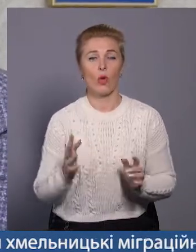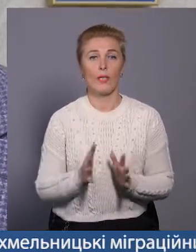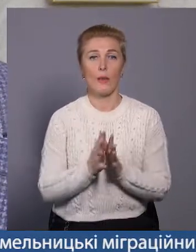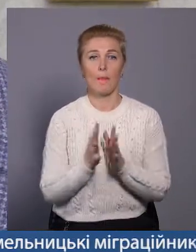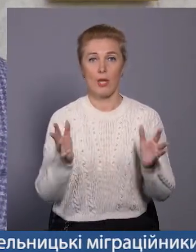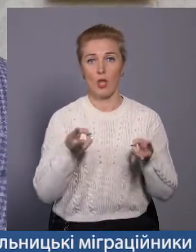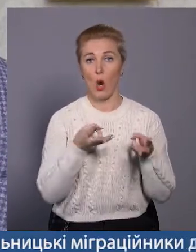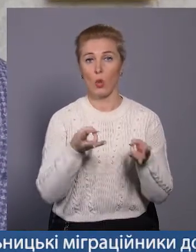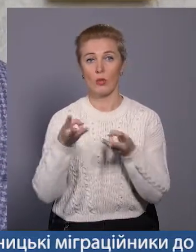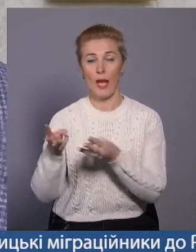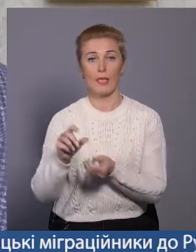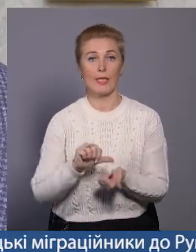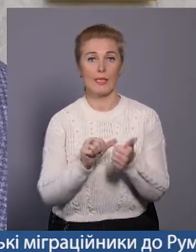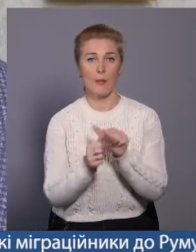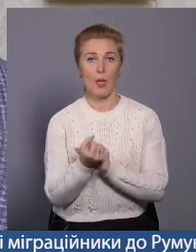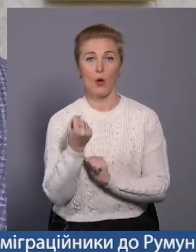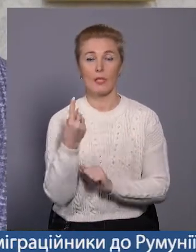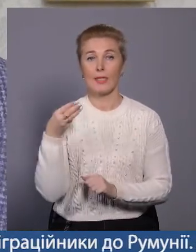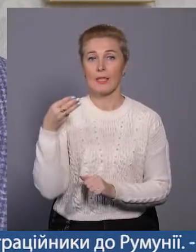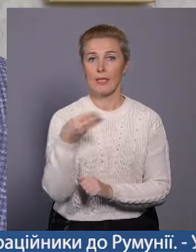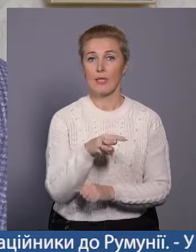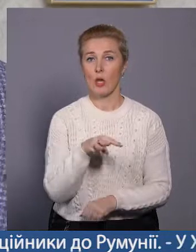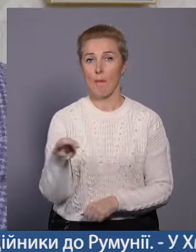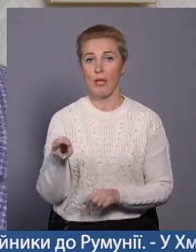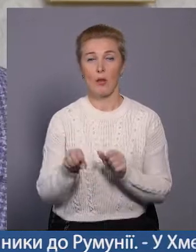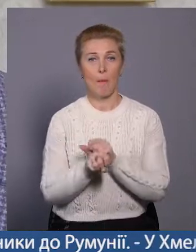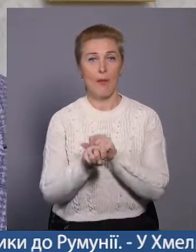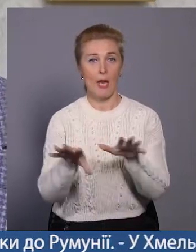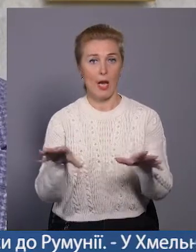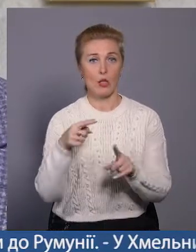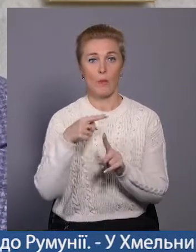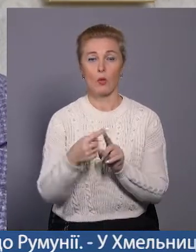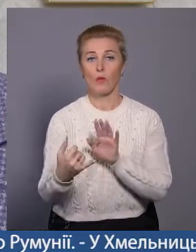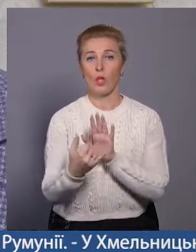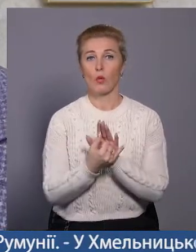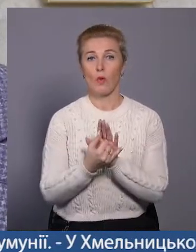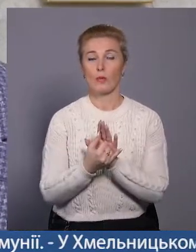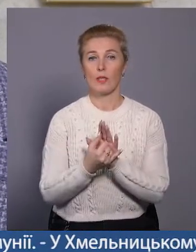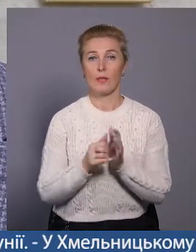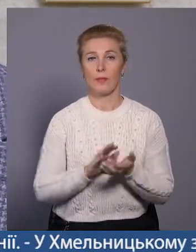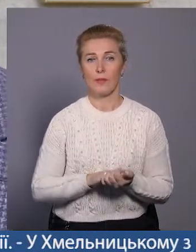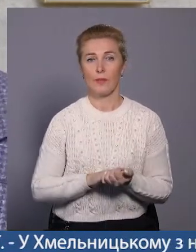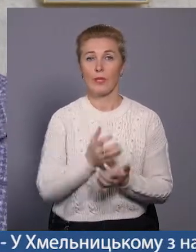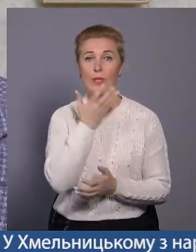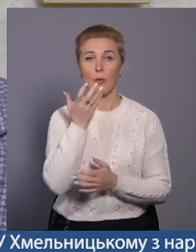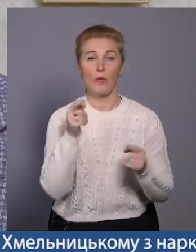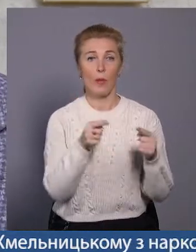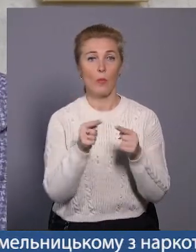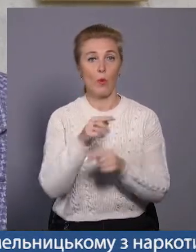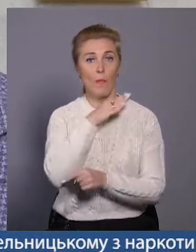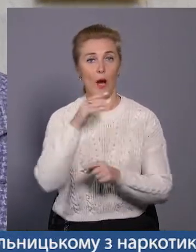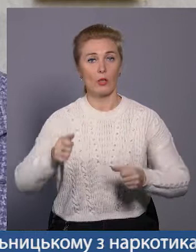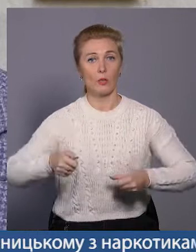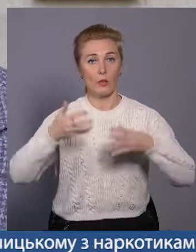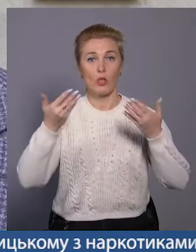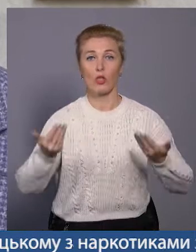котелень і заміна 11 тисяч метрів мереж, плюс встановлення 124 індивідуальних теплових пунктів в багатоповерхових